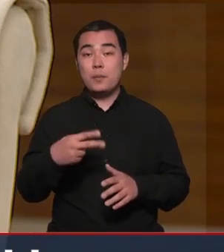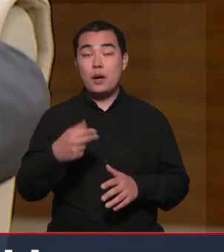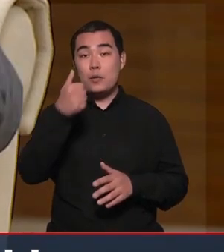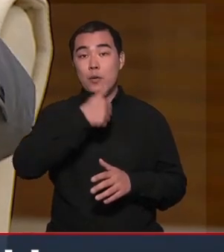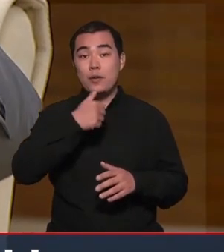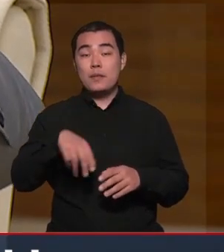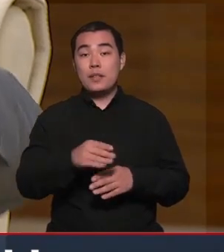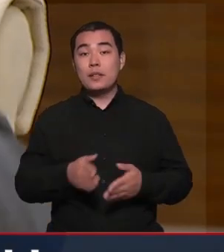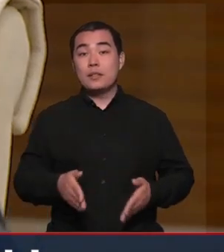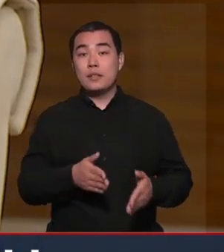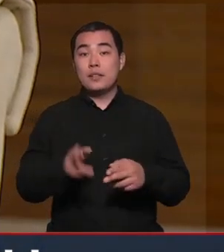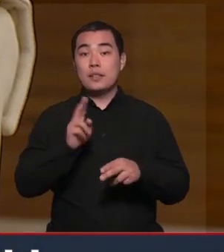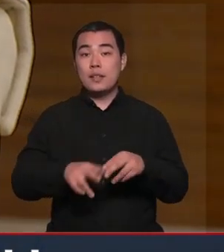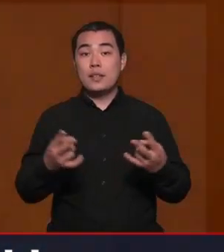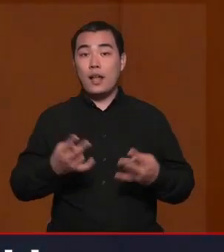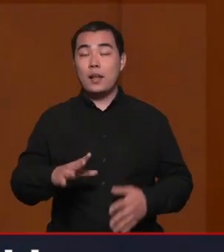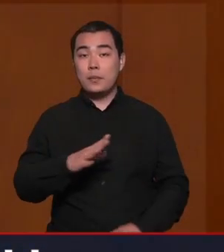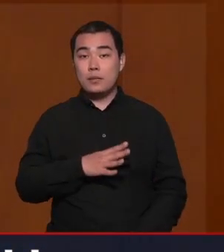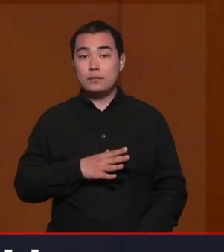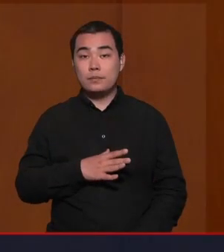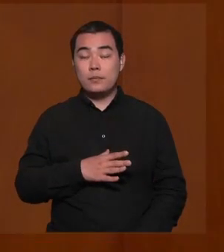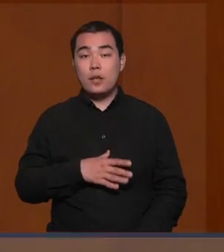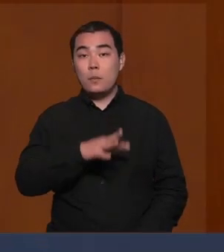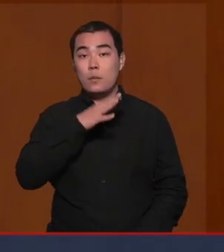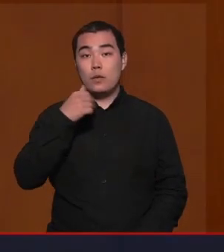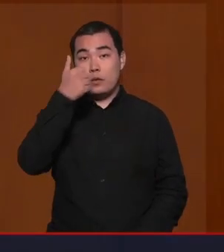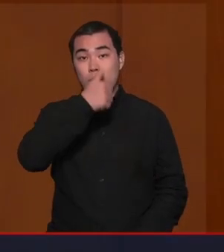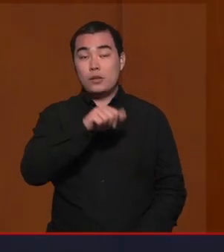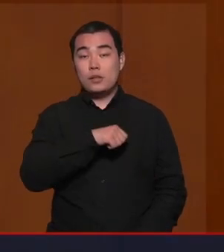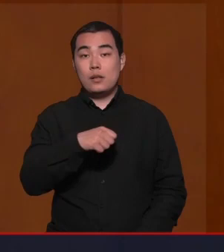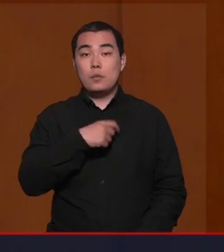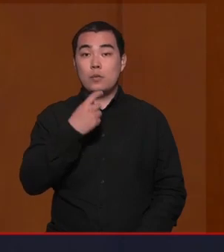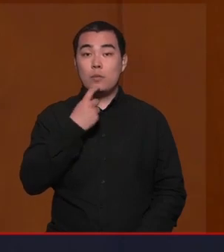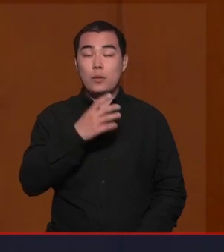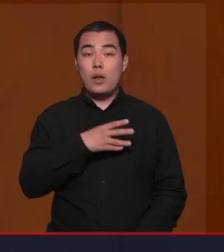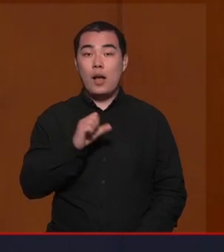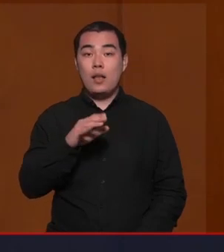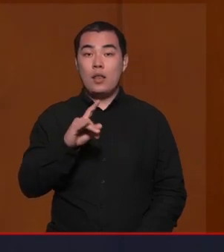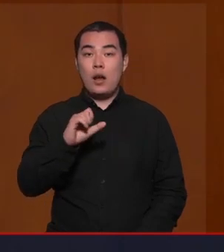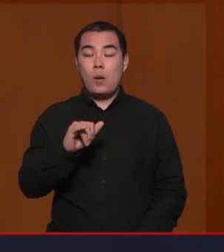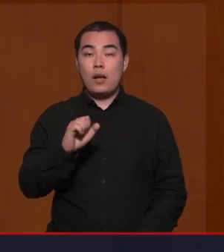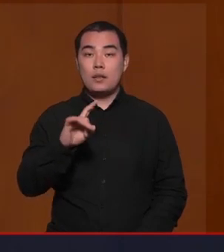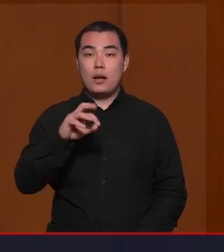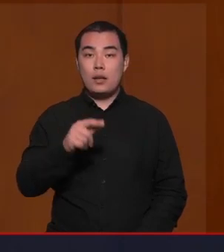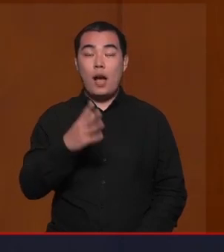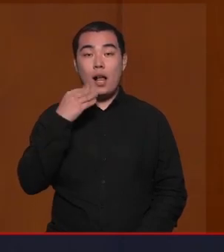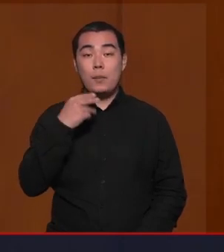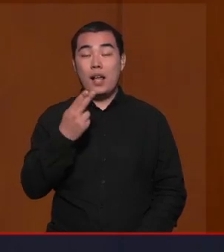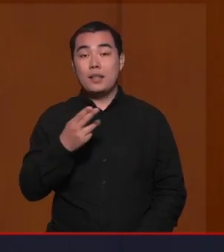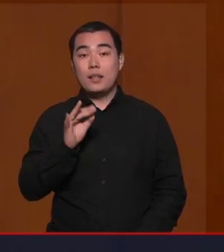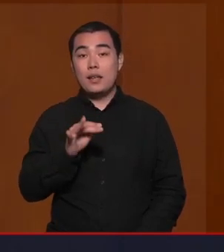2020 жылы барлық жол салынып біту керек болатын. Көптен бері созылып келген жолдар бар. Ол Атырау-Астрахан, Алматы мен Астананың